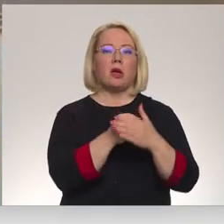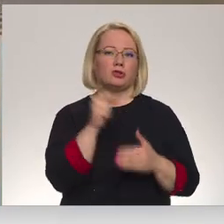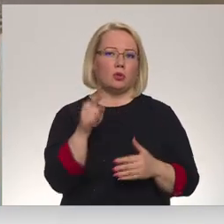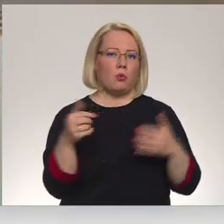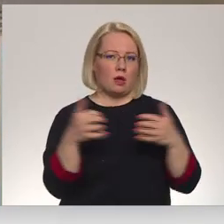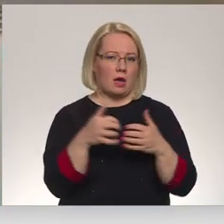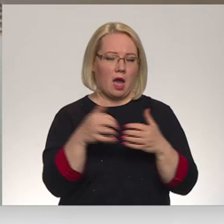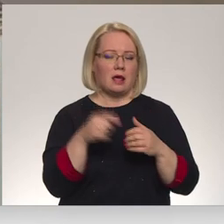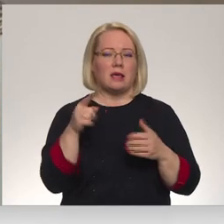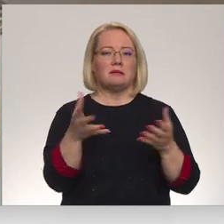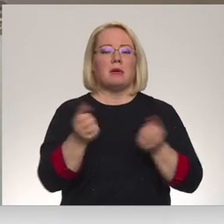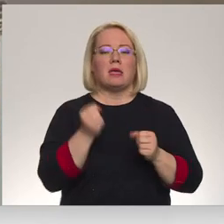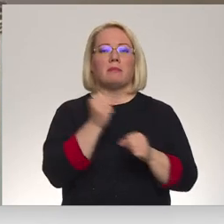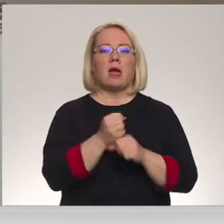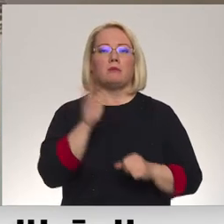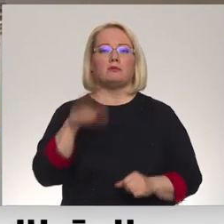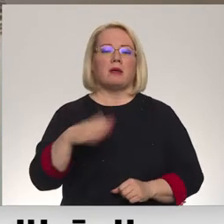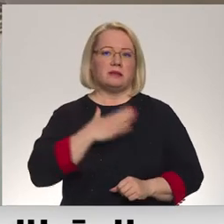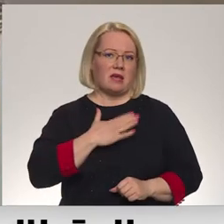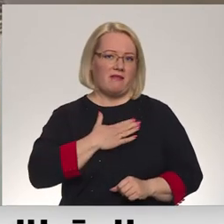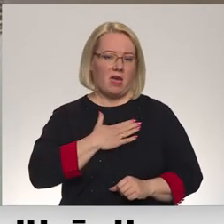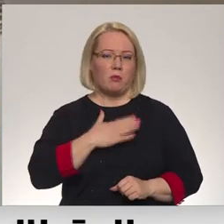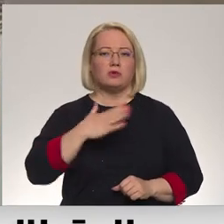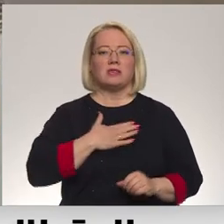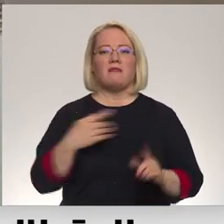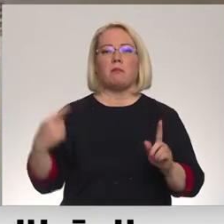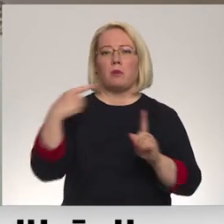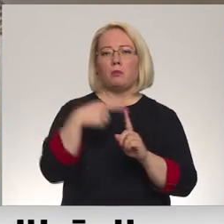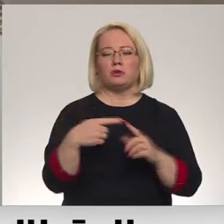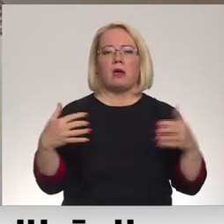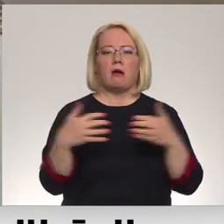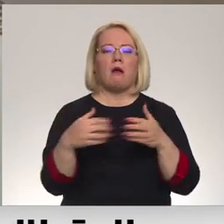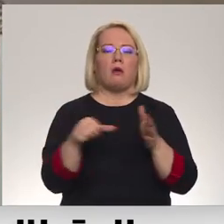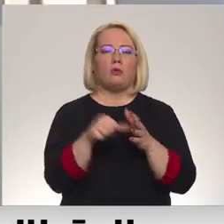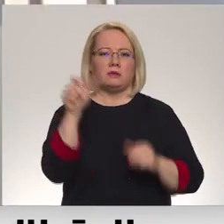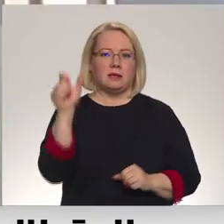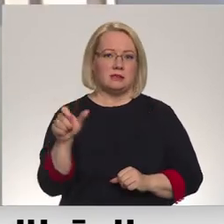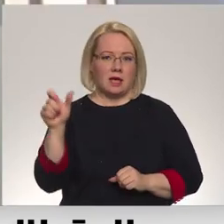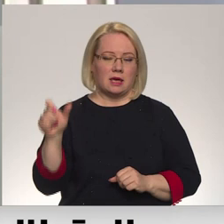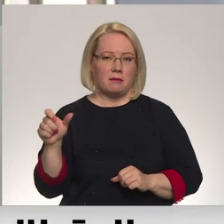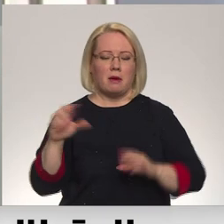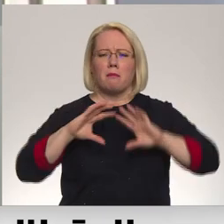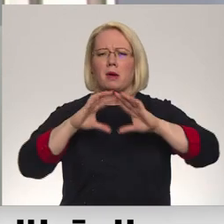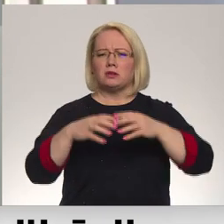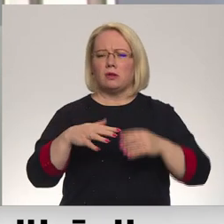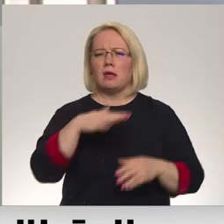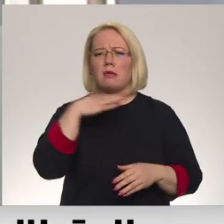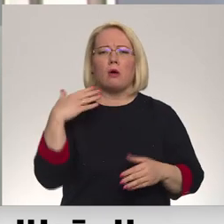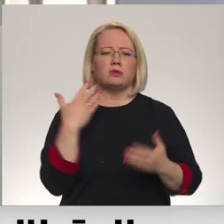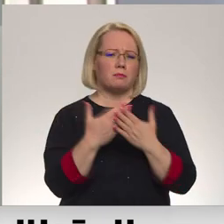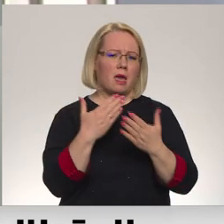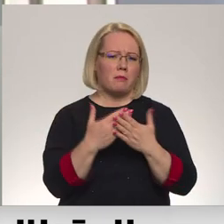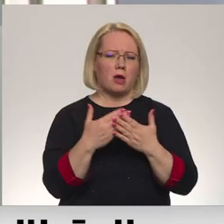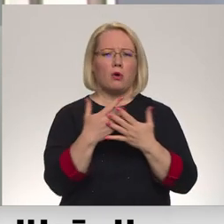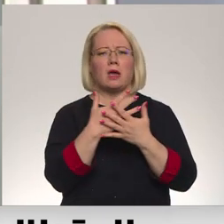tā darbus par savējiem un sevi piepulcina kara noziedzniekiem. Pasaulē ir daudz piemēru, ka